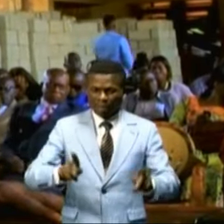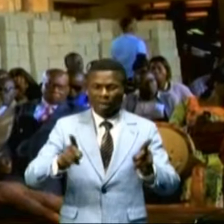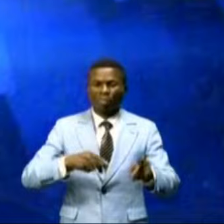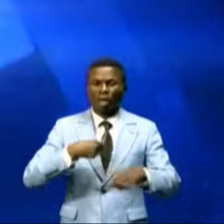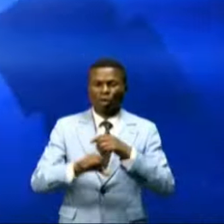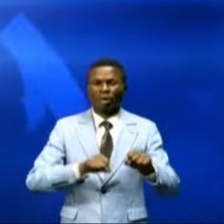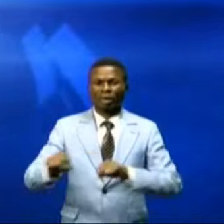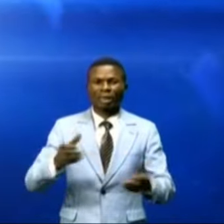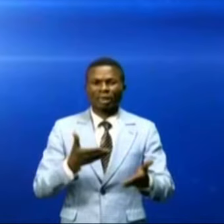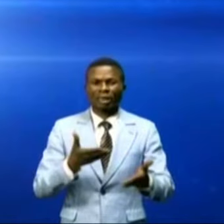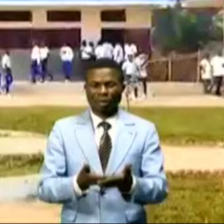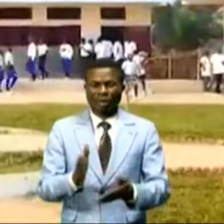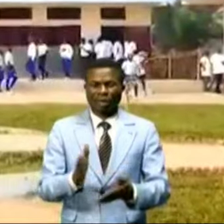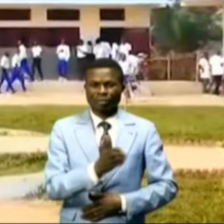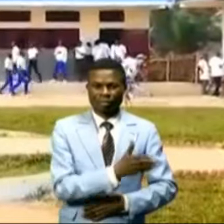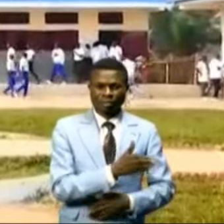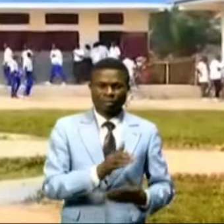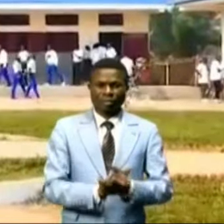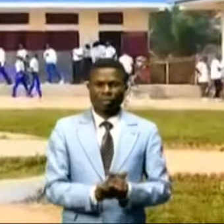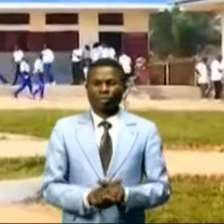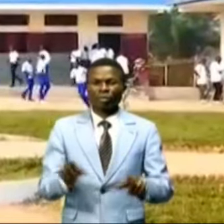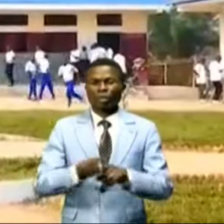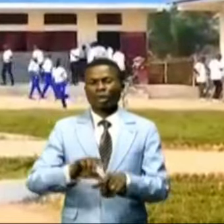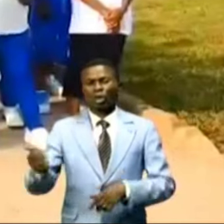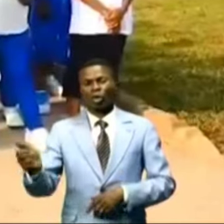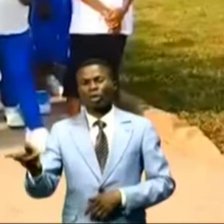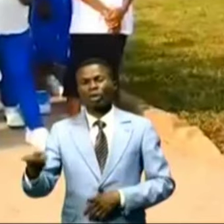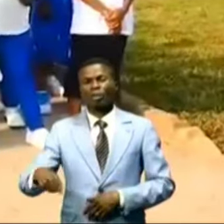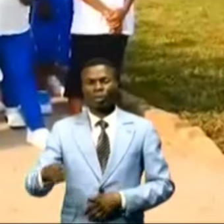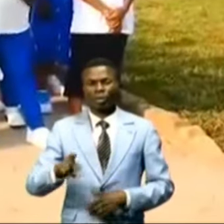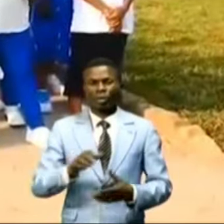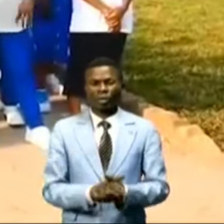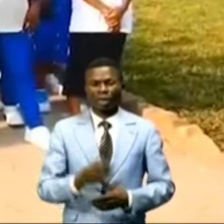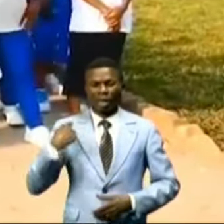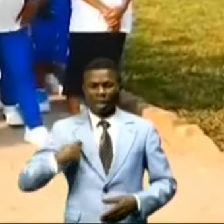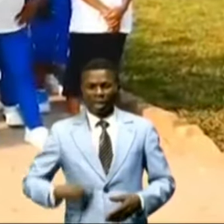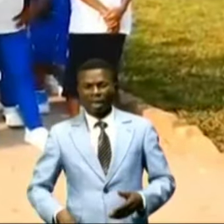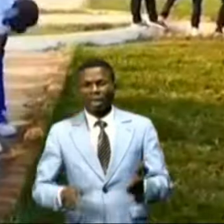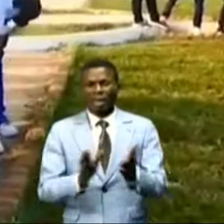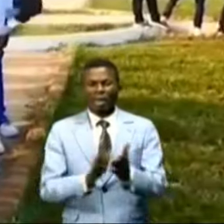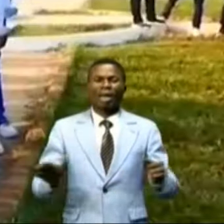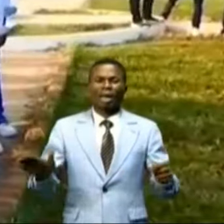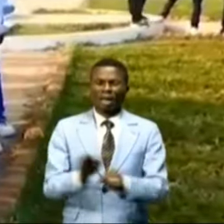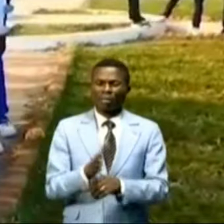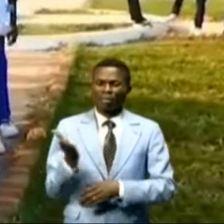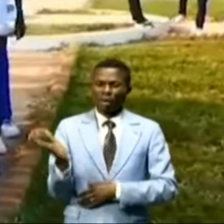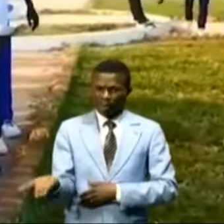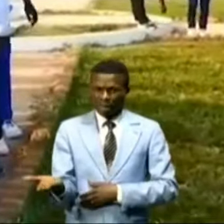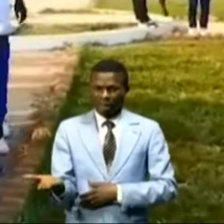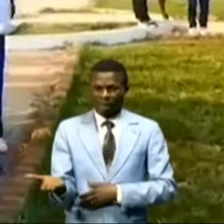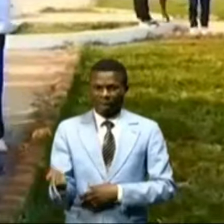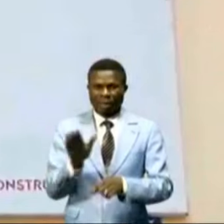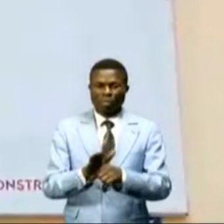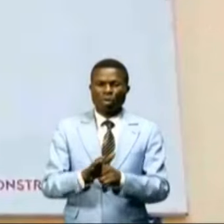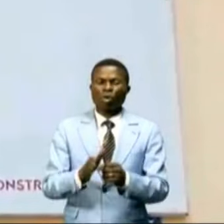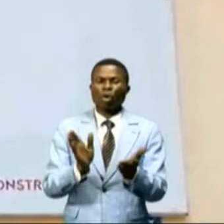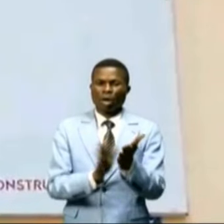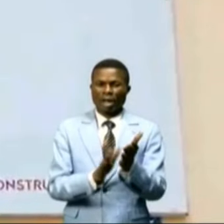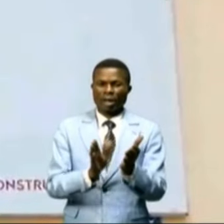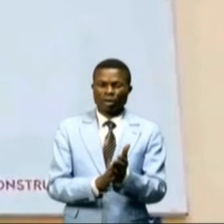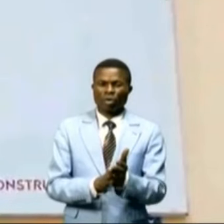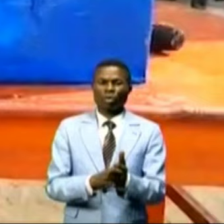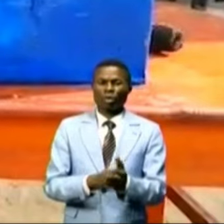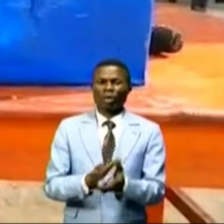épreuves. Comme dans d'autres provinces, les bleus et blancs ont également envahi tôt le matin plusieurs centres dans la province